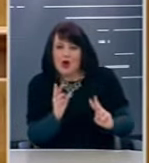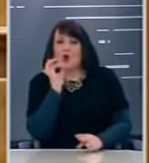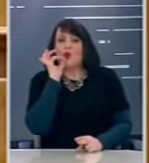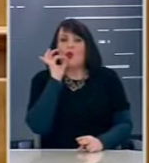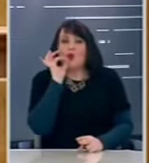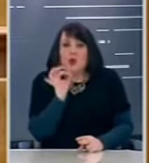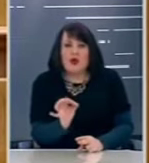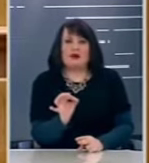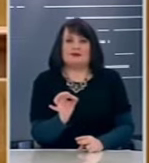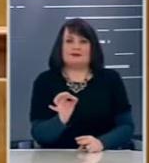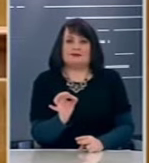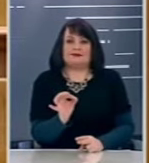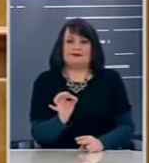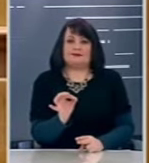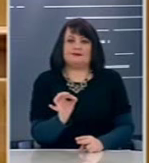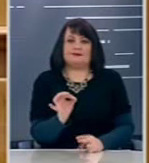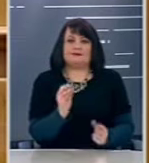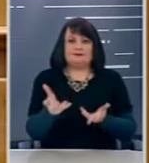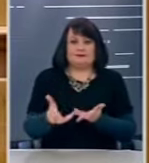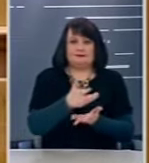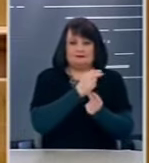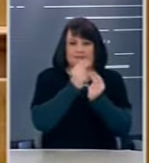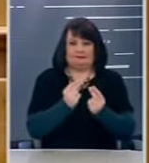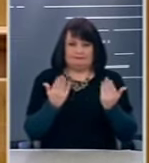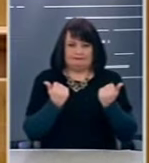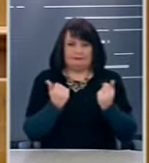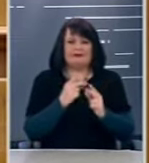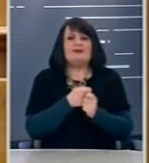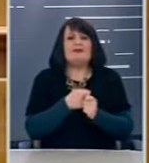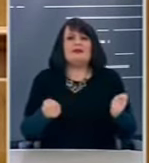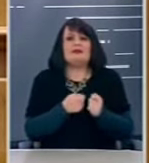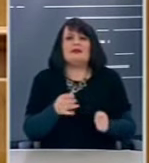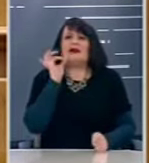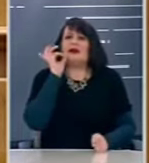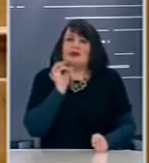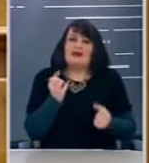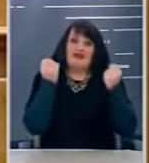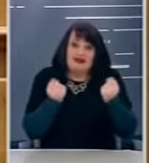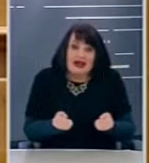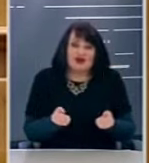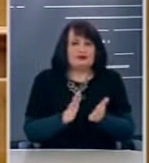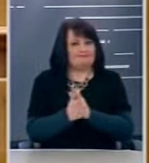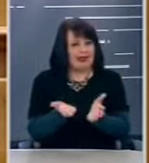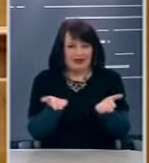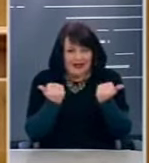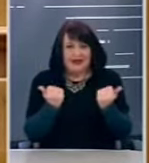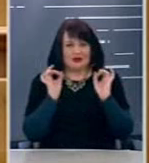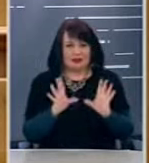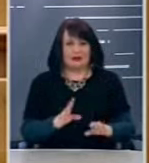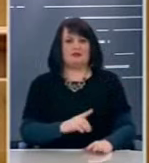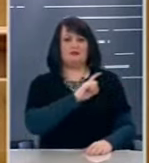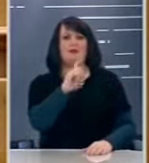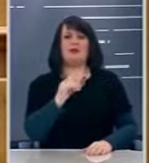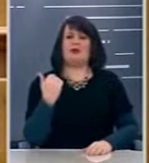καθαρό δημοσιονομικό αποτέλεσμα. Δηλαδή θα είναι μέτρα μηδενικής επιβάρυνσης. Και θα με ρωτήσει